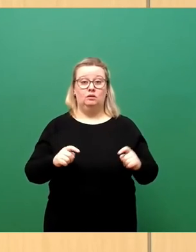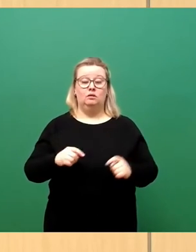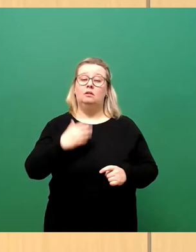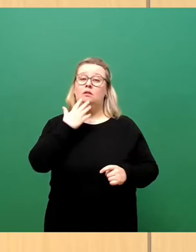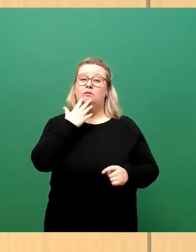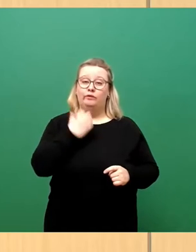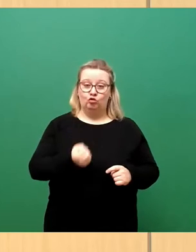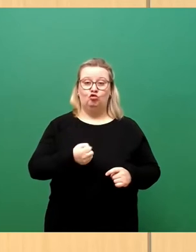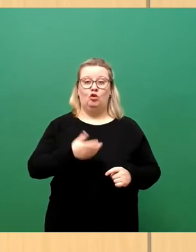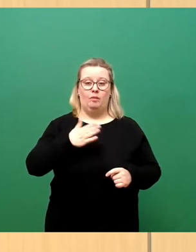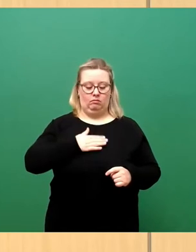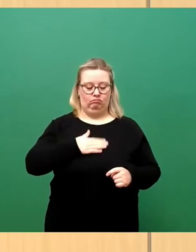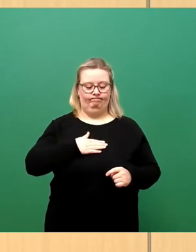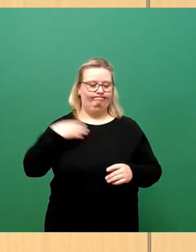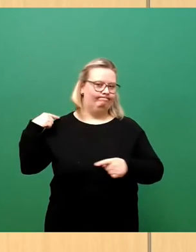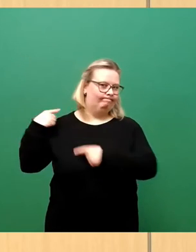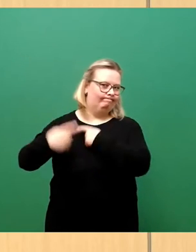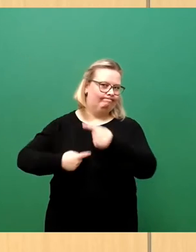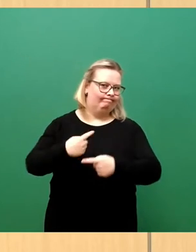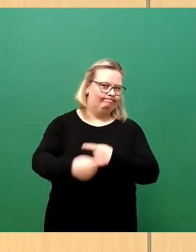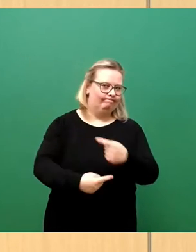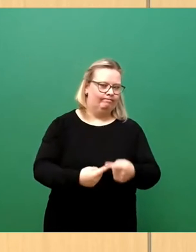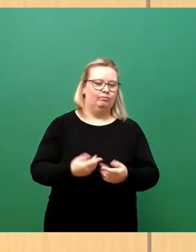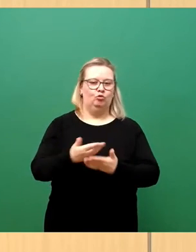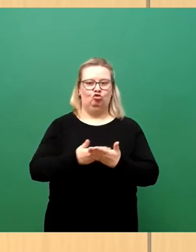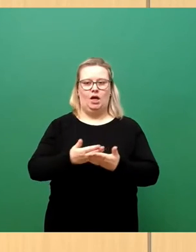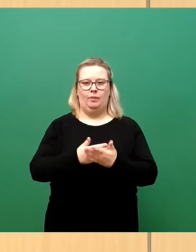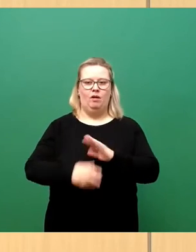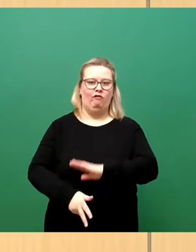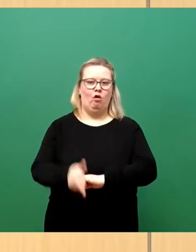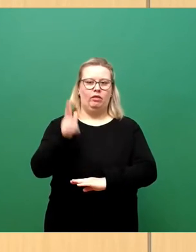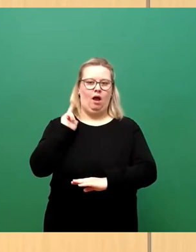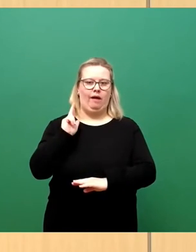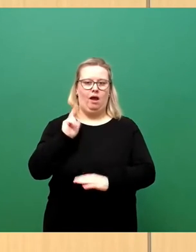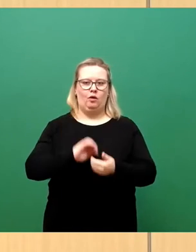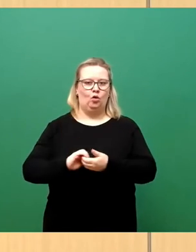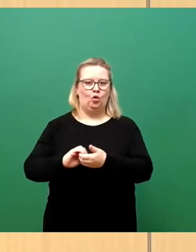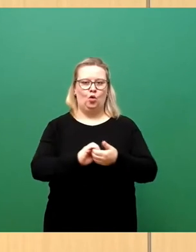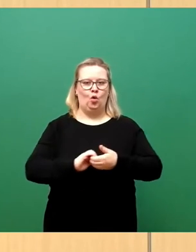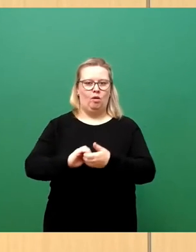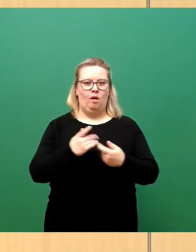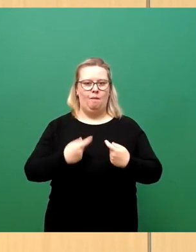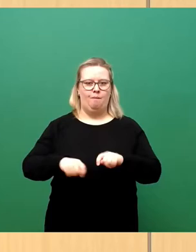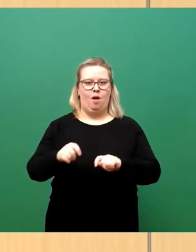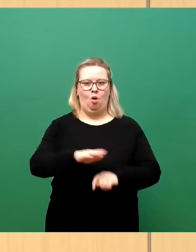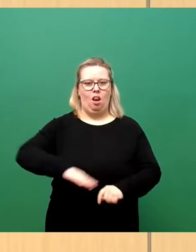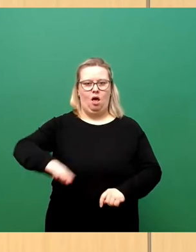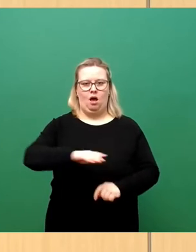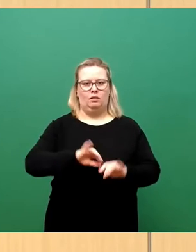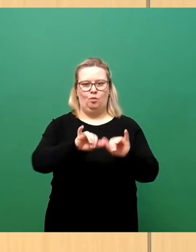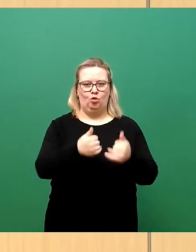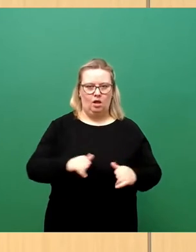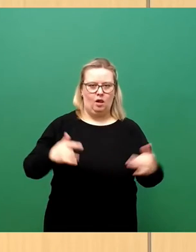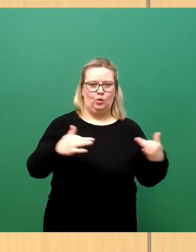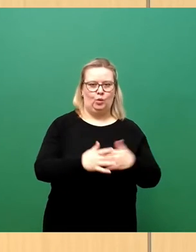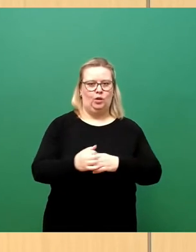Werdegang aus unserer Sicht beschreiben. Vor 3 Jahren wurde das kooperative Baulandmodell eingeführt durch Beschluss von Grüne, Linke,